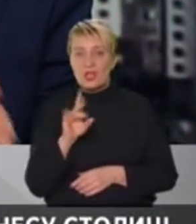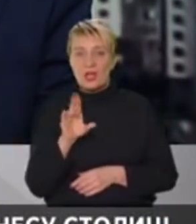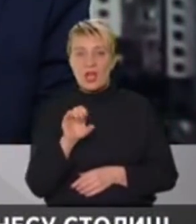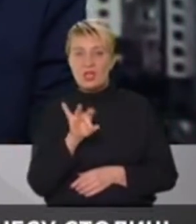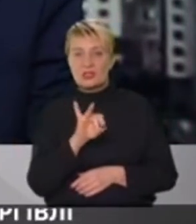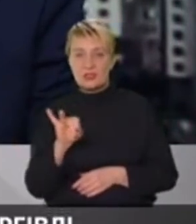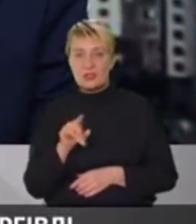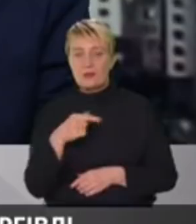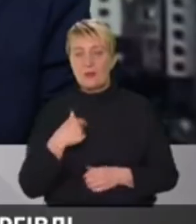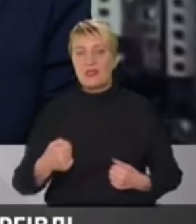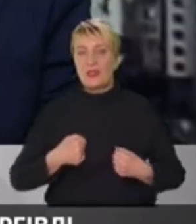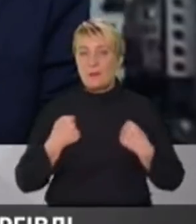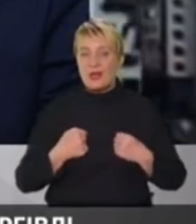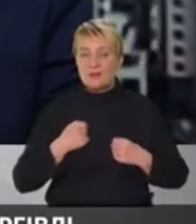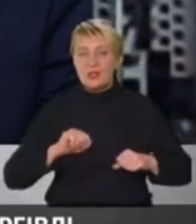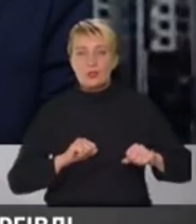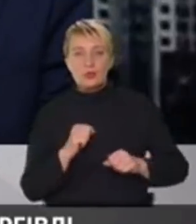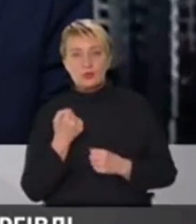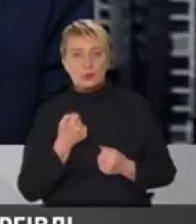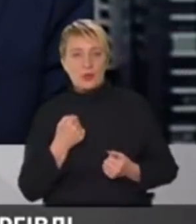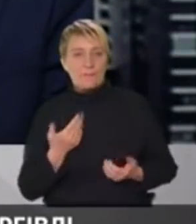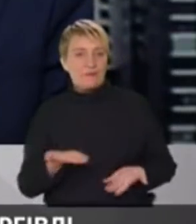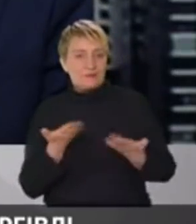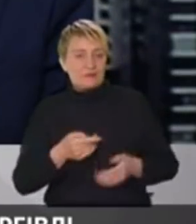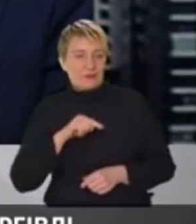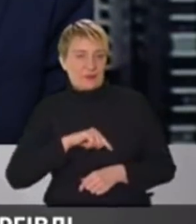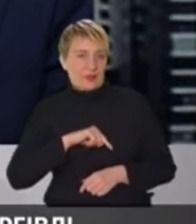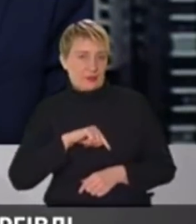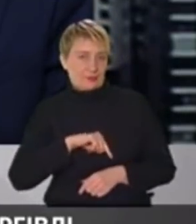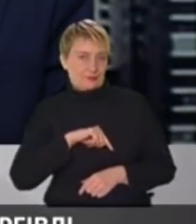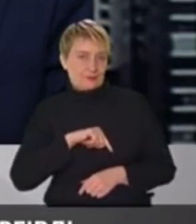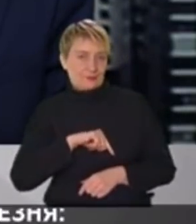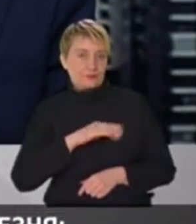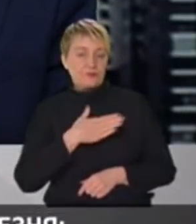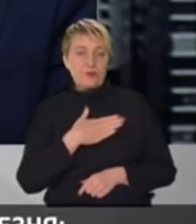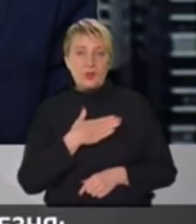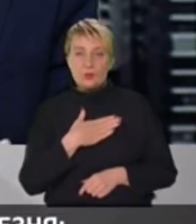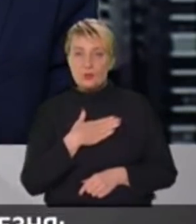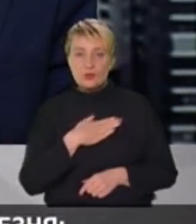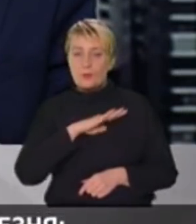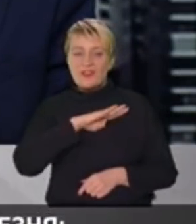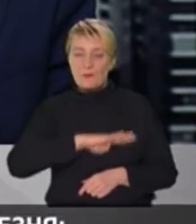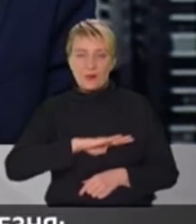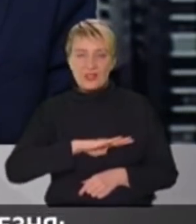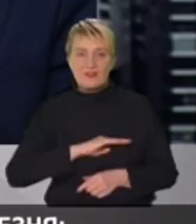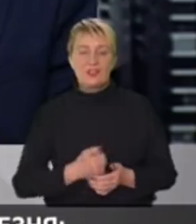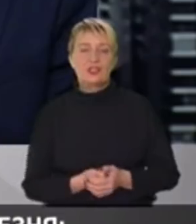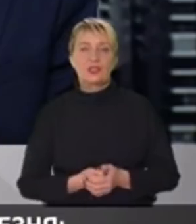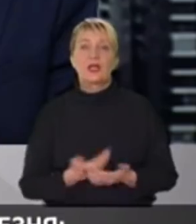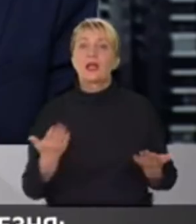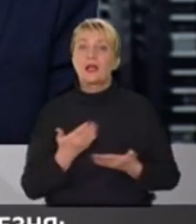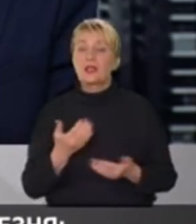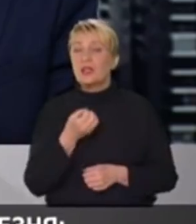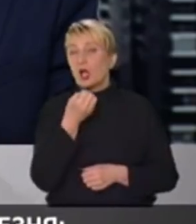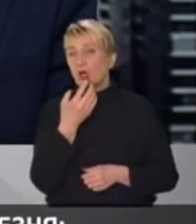тут намагаємося один одному підіймати всі якось бойовий дух, аби не впадати у відчай. Давайте якісь хочеться хороші новини